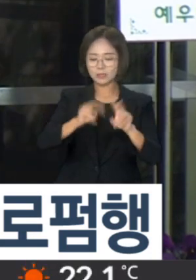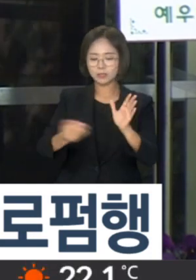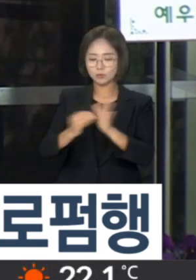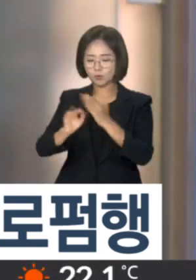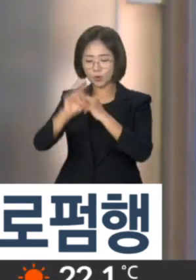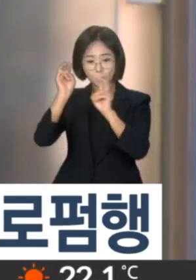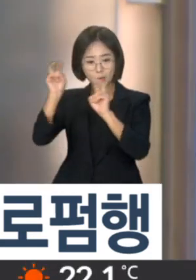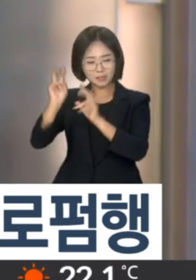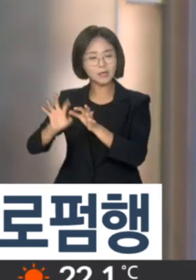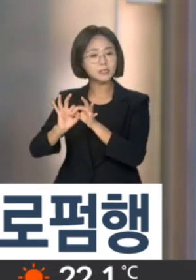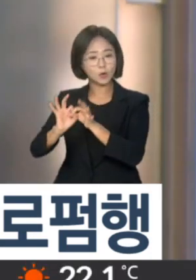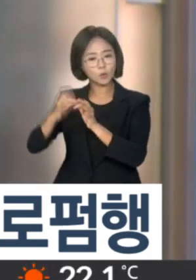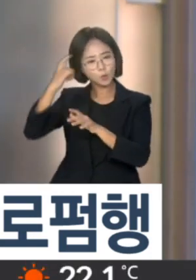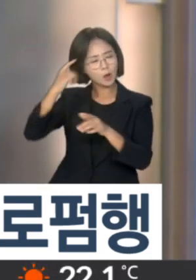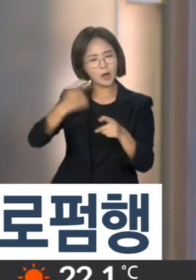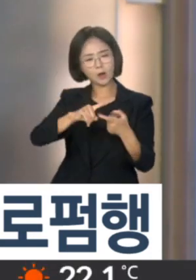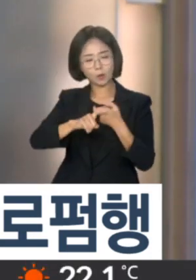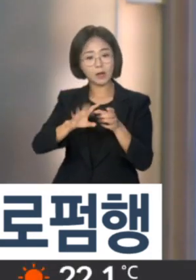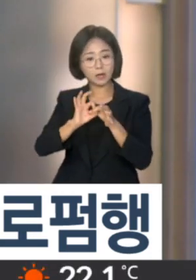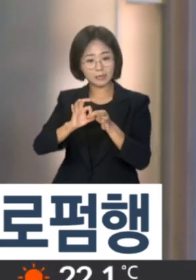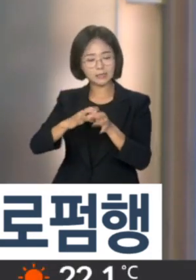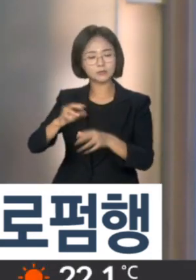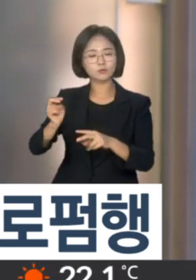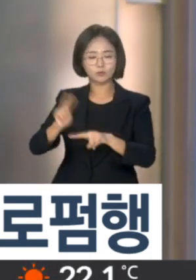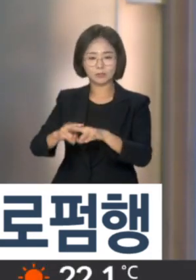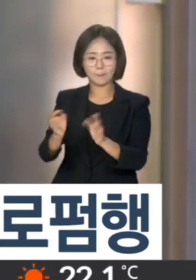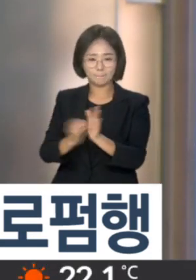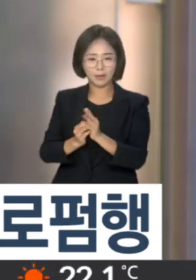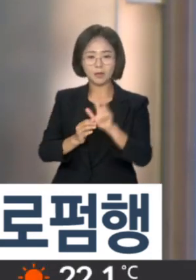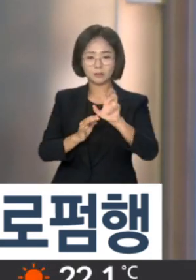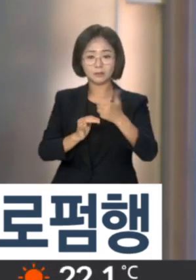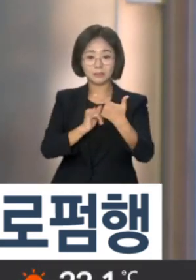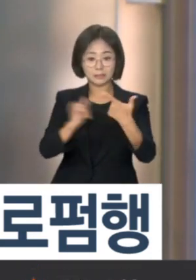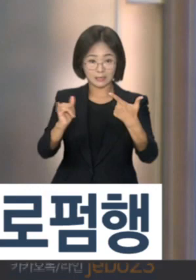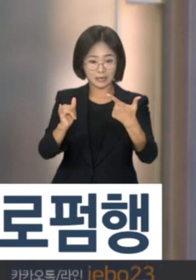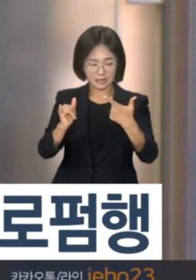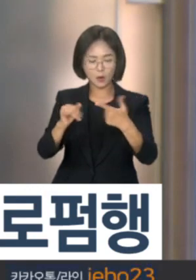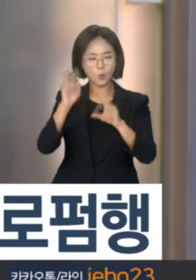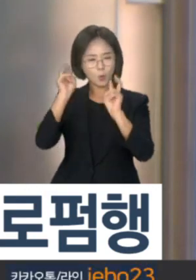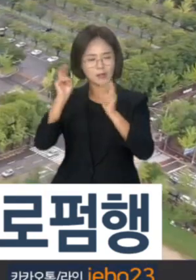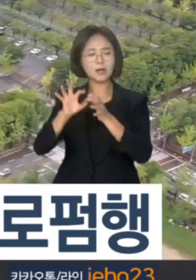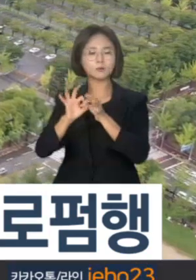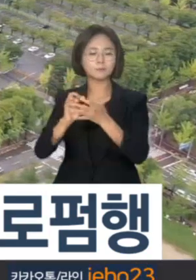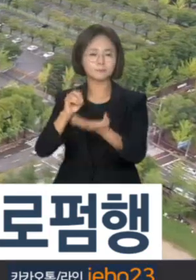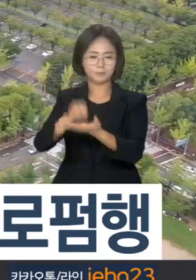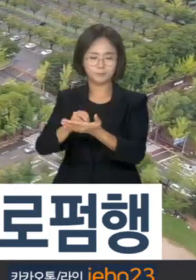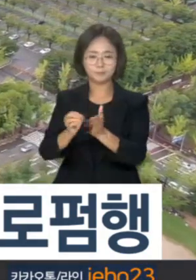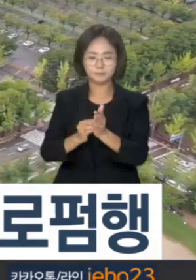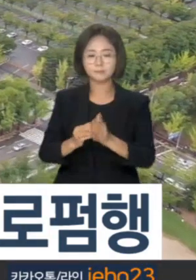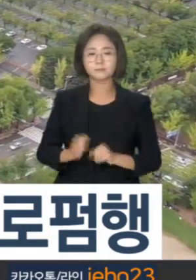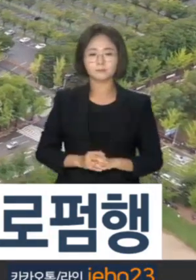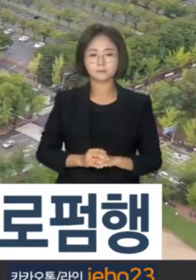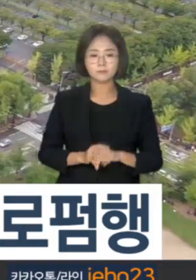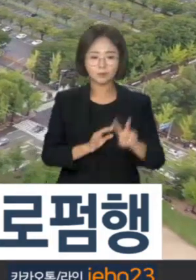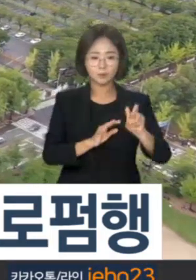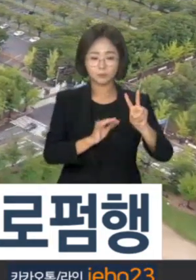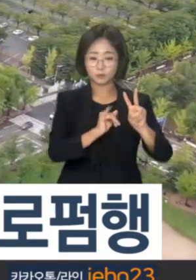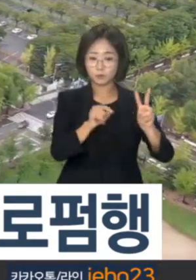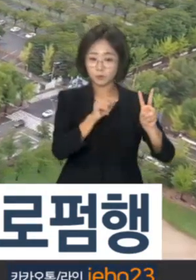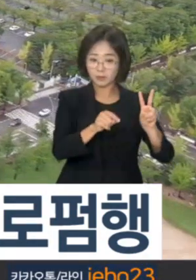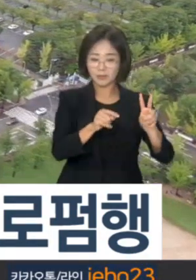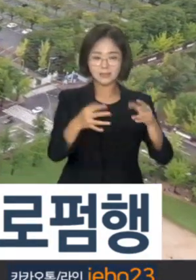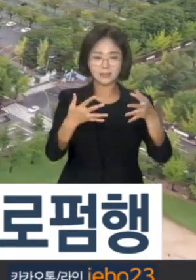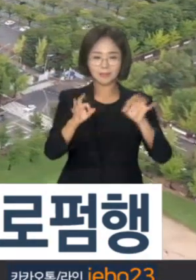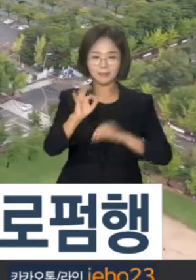퇴직 후 기업과 연구기관 등의 취직했고이 가운데 36명은 로펌에 취업했습니다 또 22명은